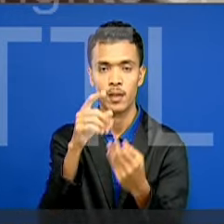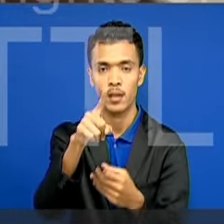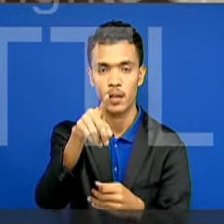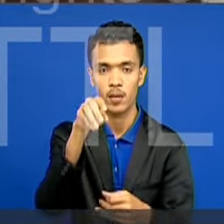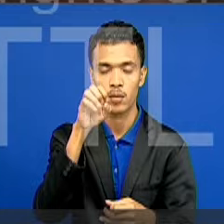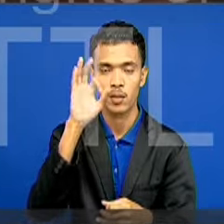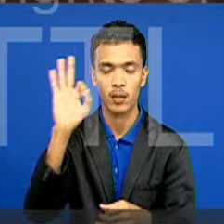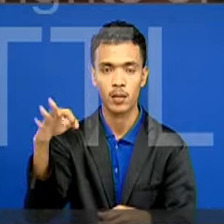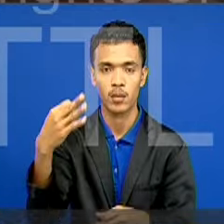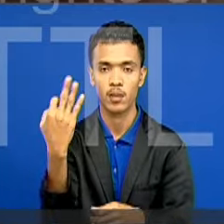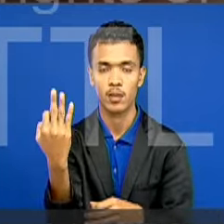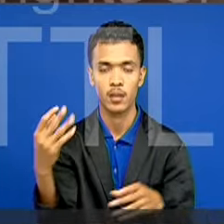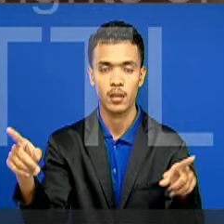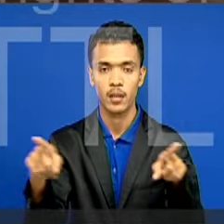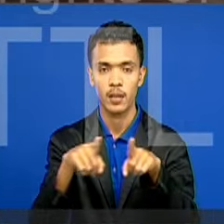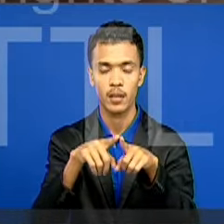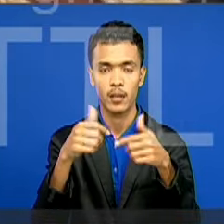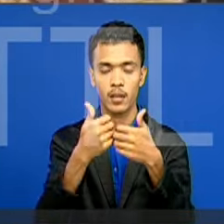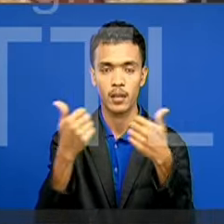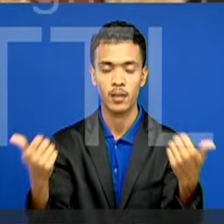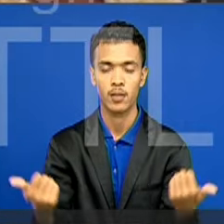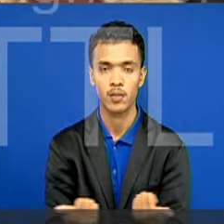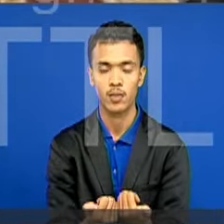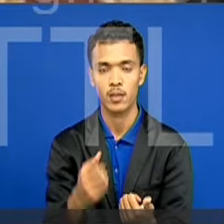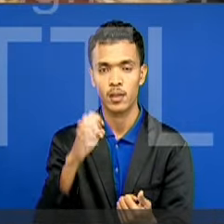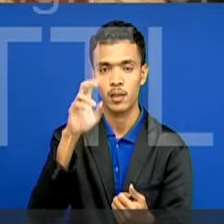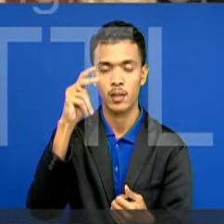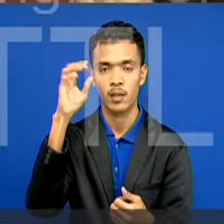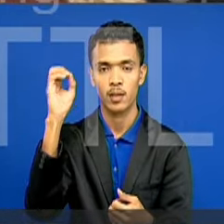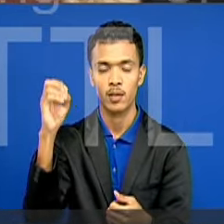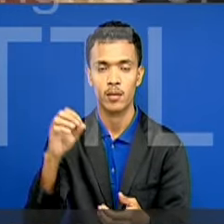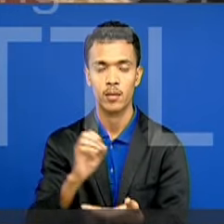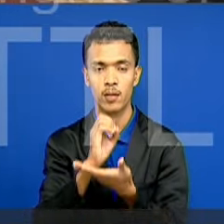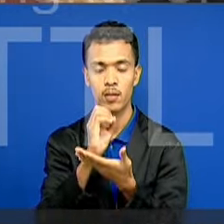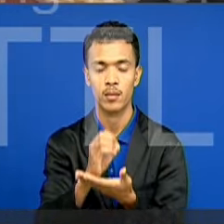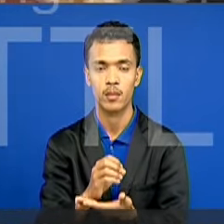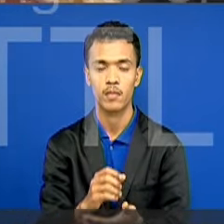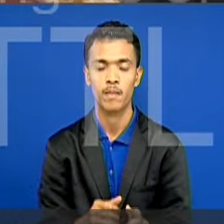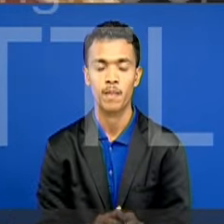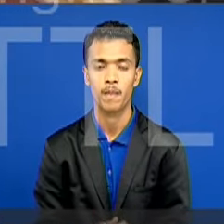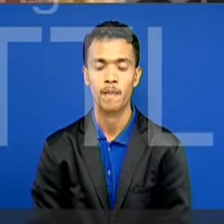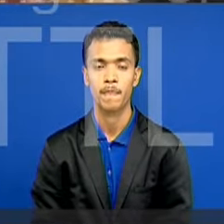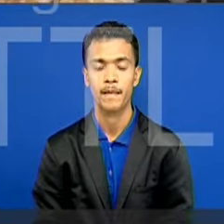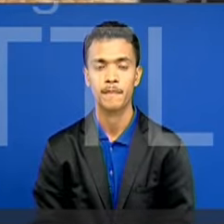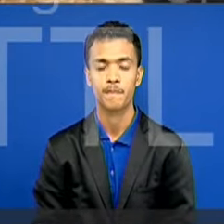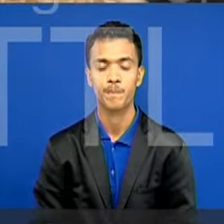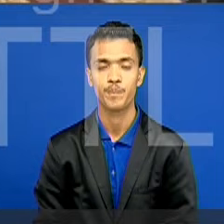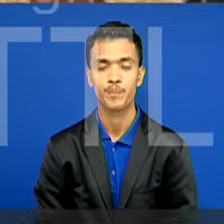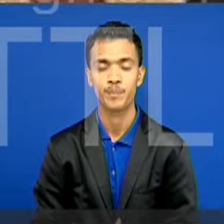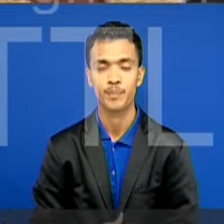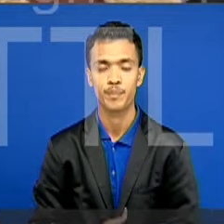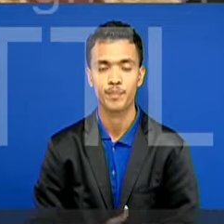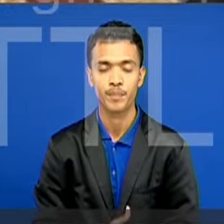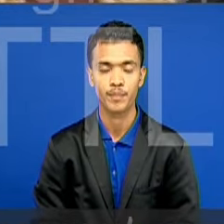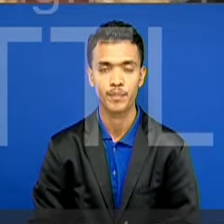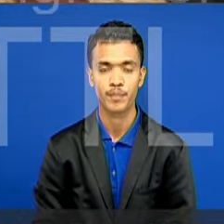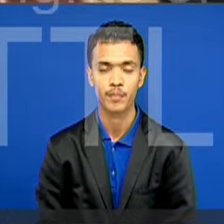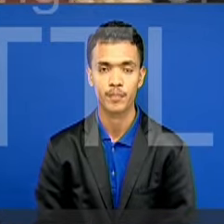resin sia, hanesan asosiasaun enonai lifau, Mekosi Kaloti, Tasai, Banova, no